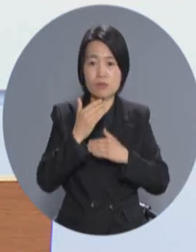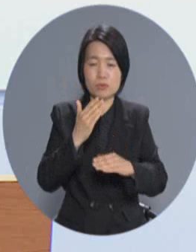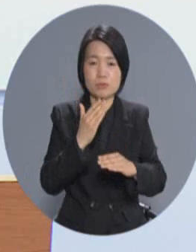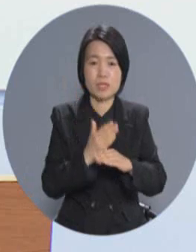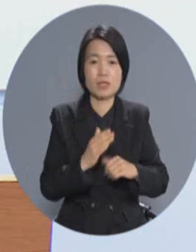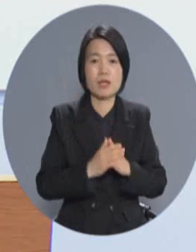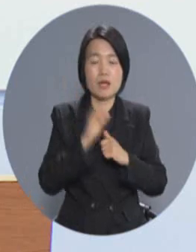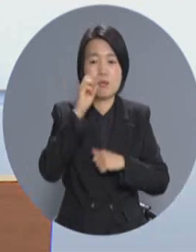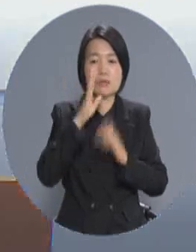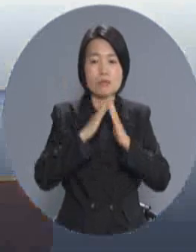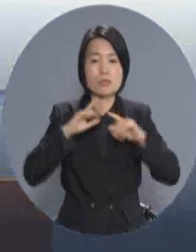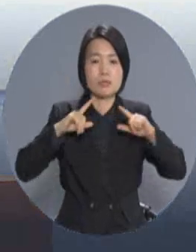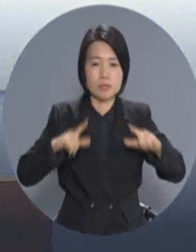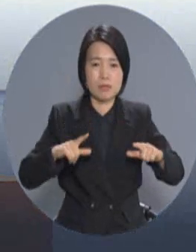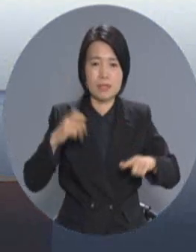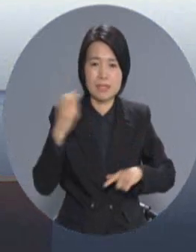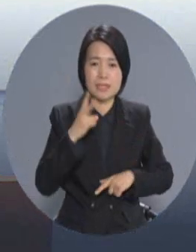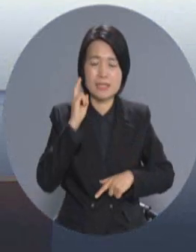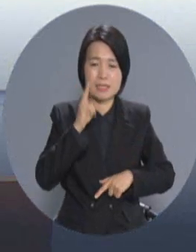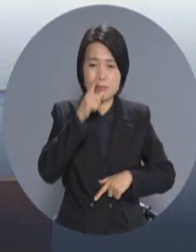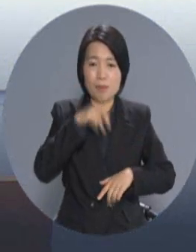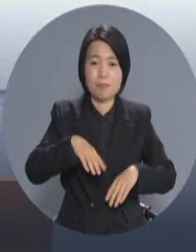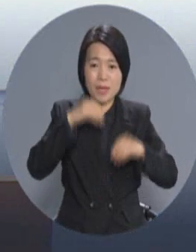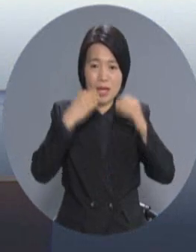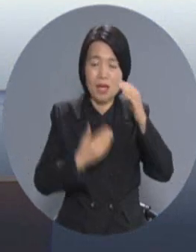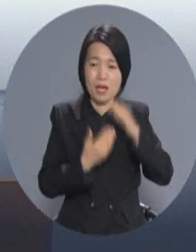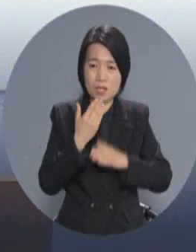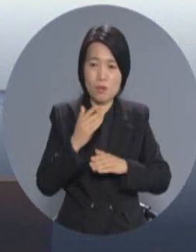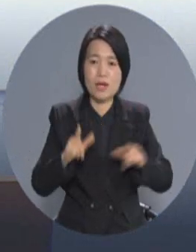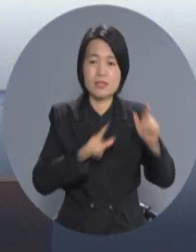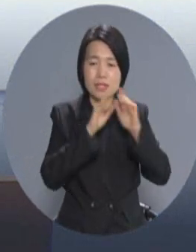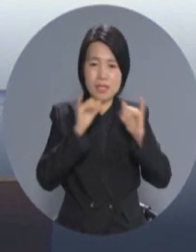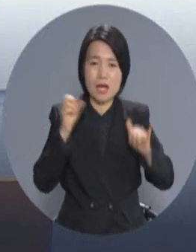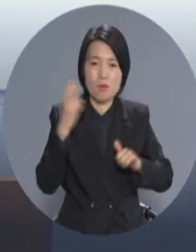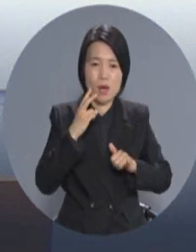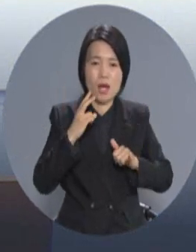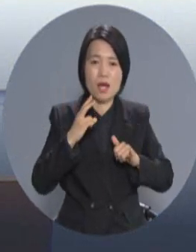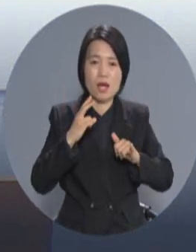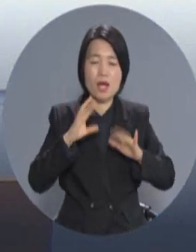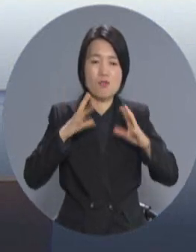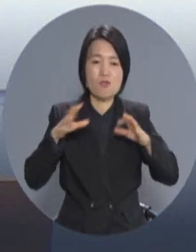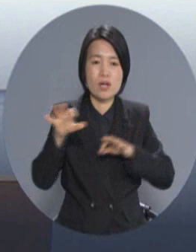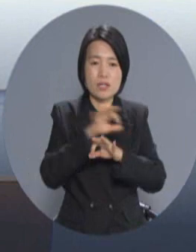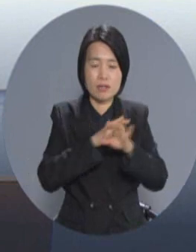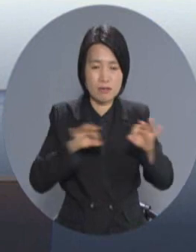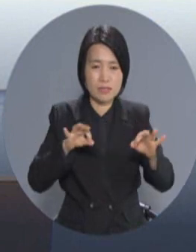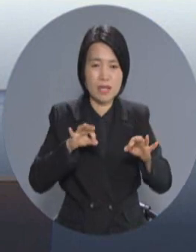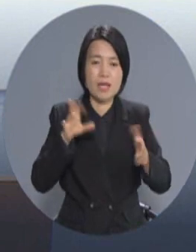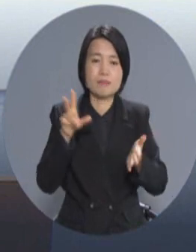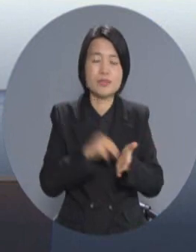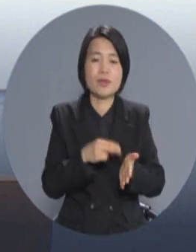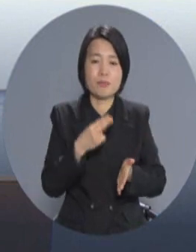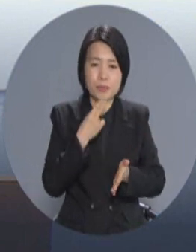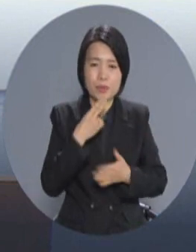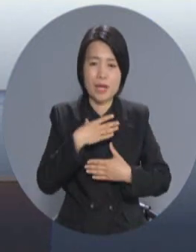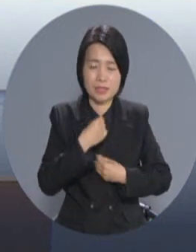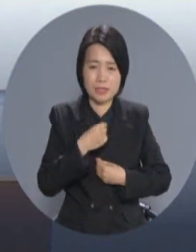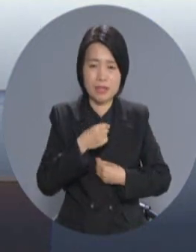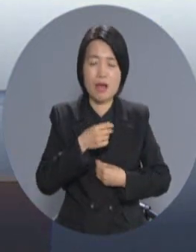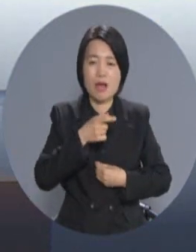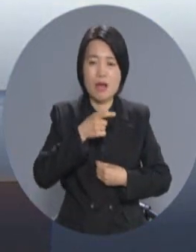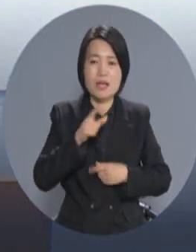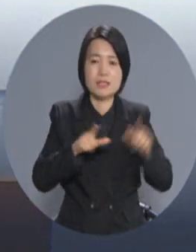광주 전남 지역에 다시 심각한 가뭄이 발생하더라도 주민 삶과 국가 경제에 전혀 지장이